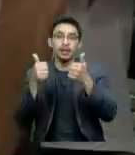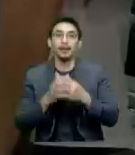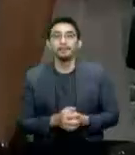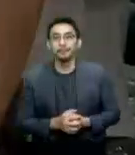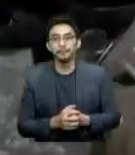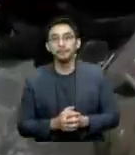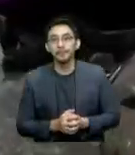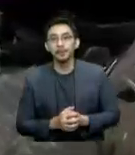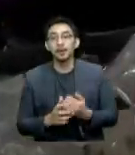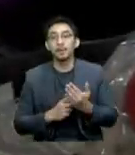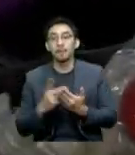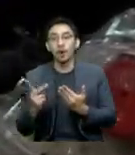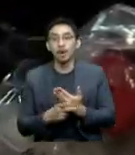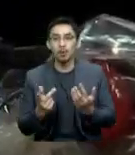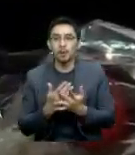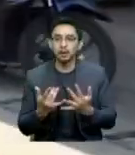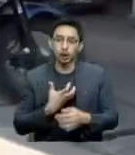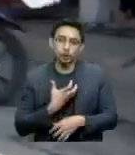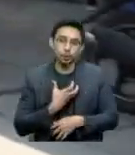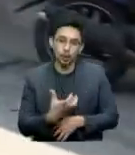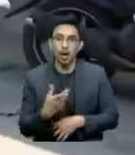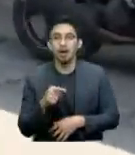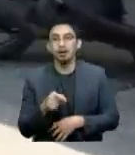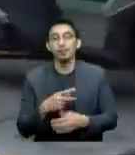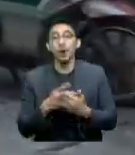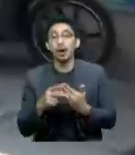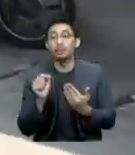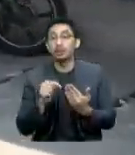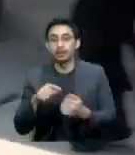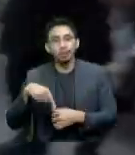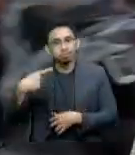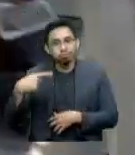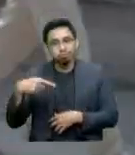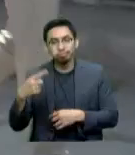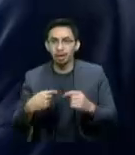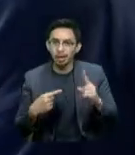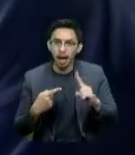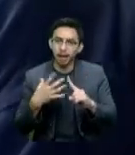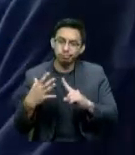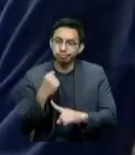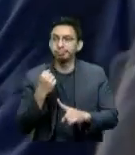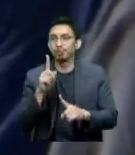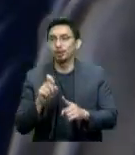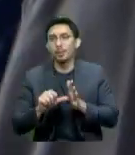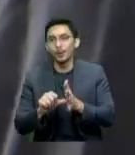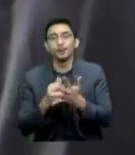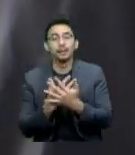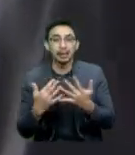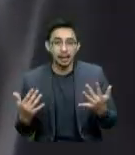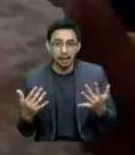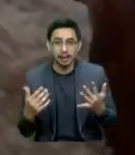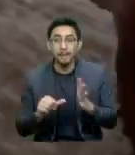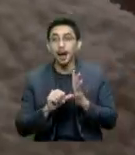Sebagai program yang digemari masyarakat, program Uang Kaget Lagi akan terus menyasar target yang membutuhkan bantuan dan uluran tangan untuk